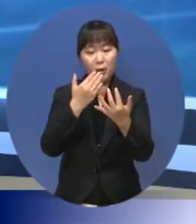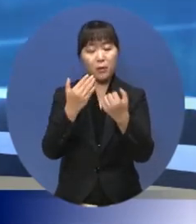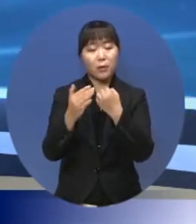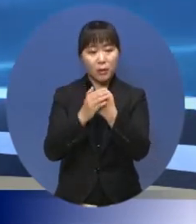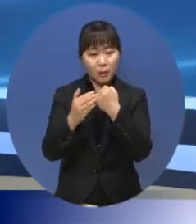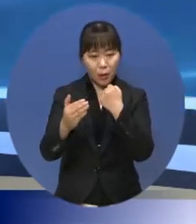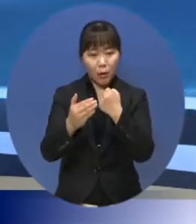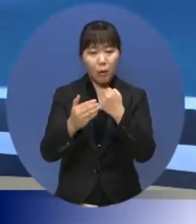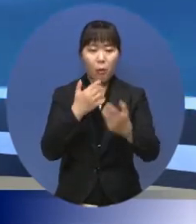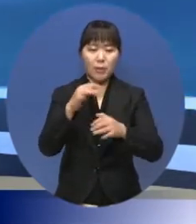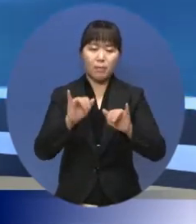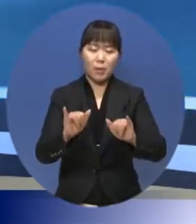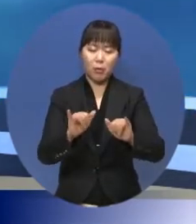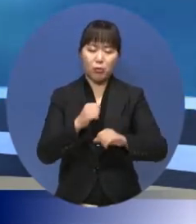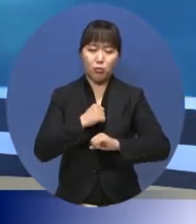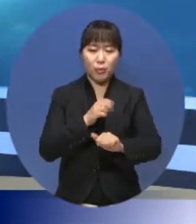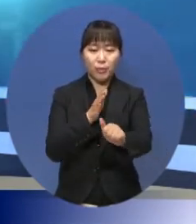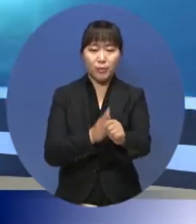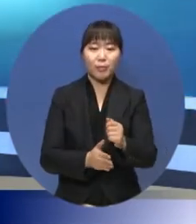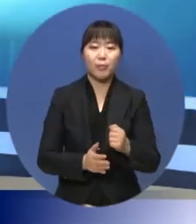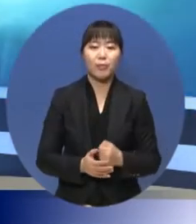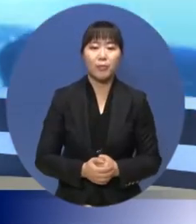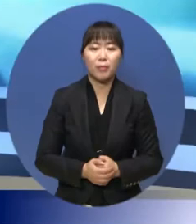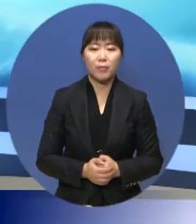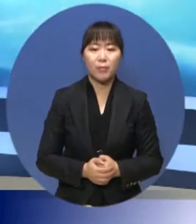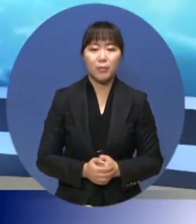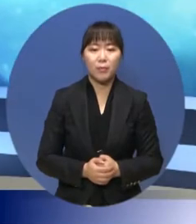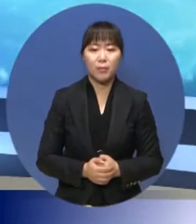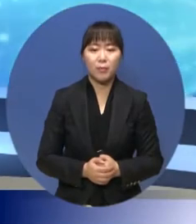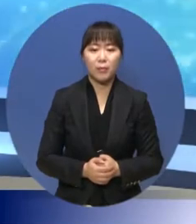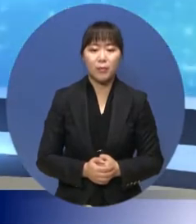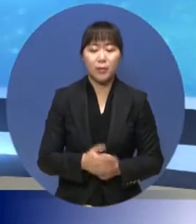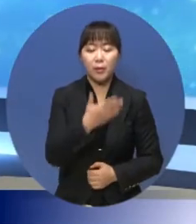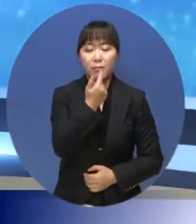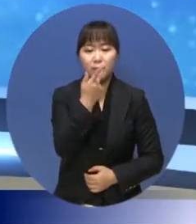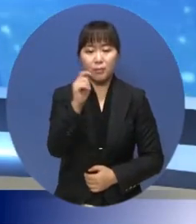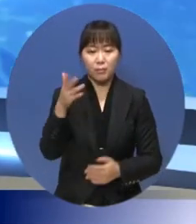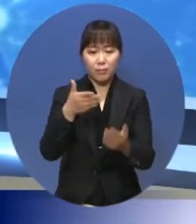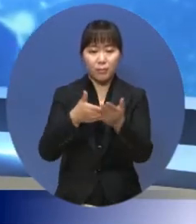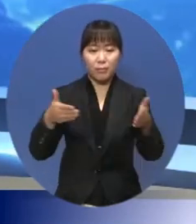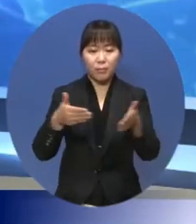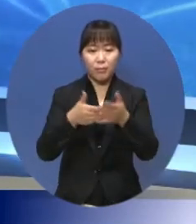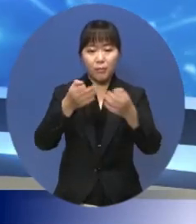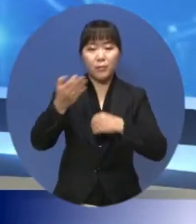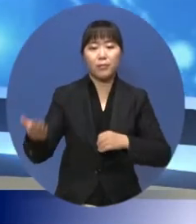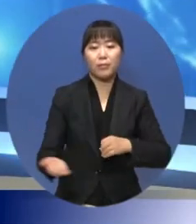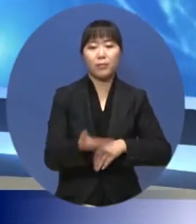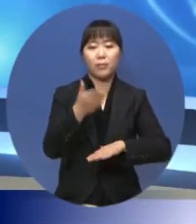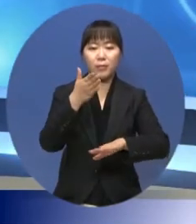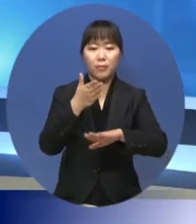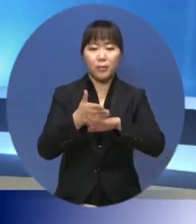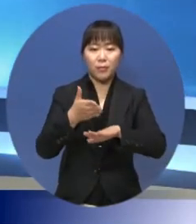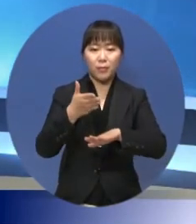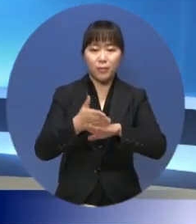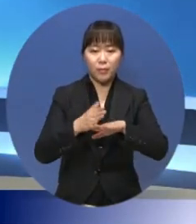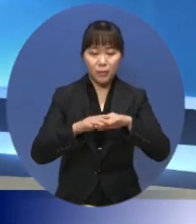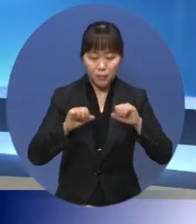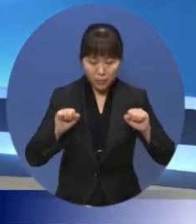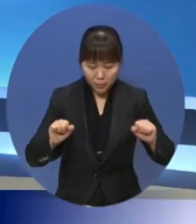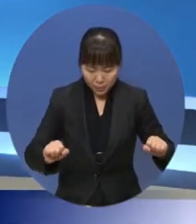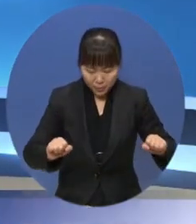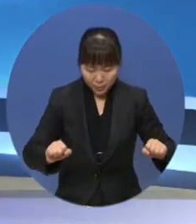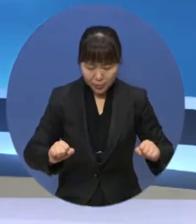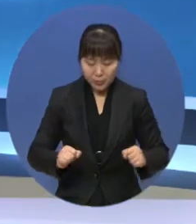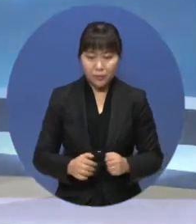만큼 화재 예방에도 유의하셔야겠습니다. 이상 복지TV 뉴스를 마칩니다. 시청해주신 여러분,